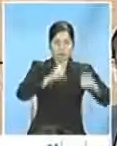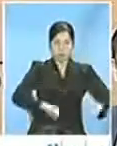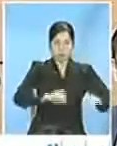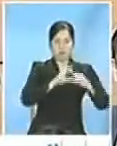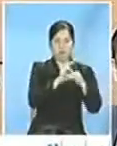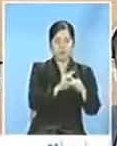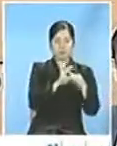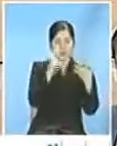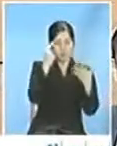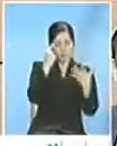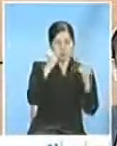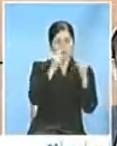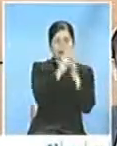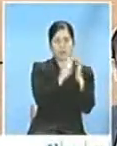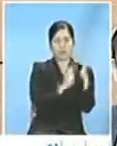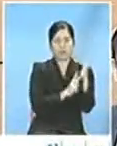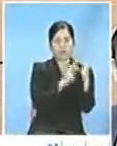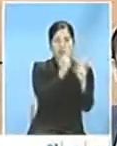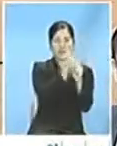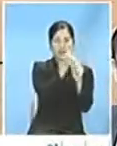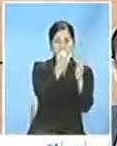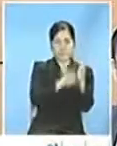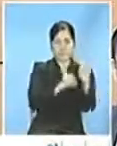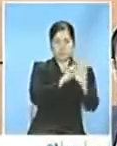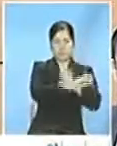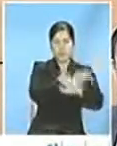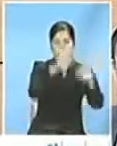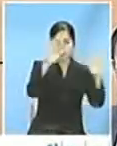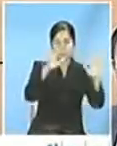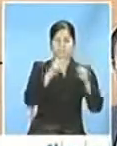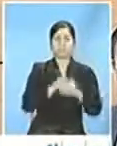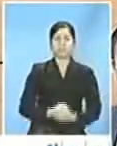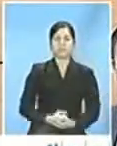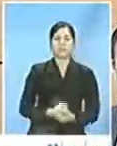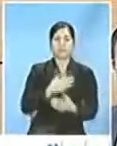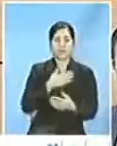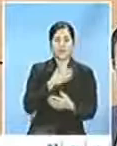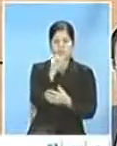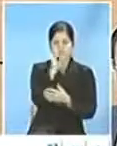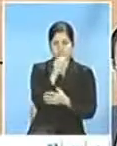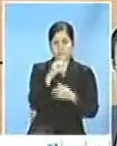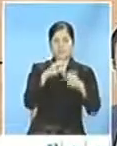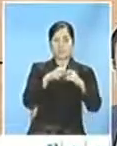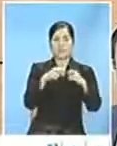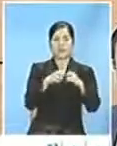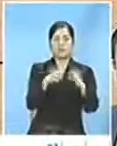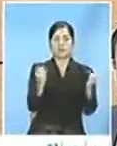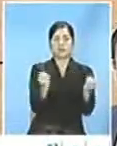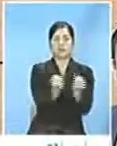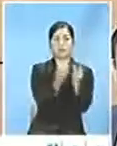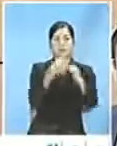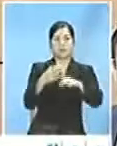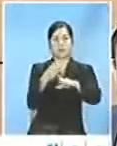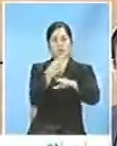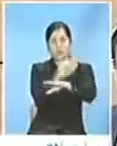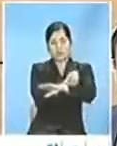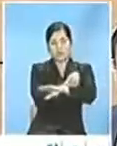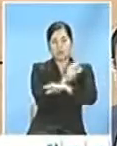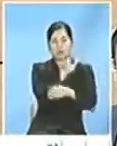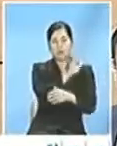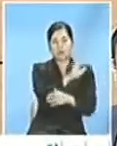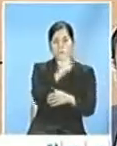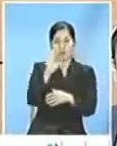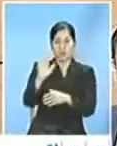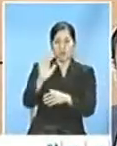งนี้จึงนำมาที่ผมกล่าวว่าเป็นความขัดแย้งในทางการเมืองอีกครั้งหนึ่งและ